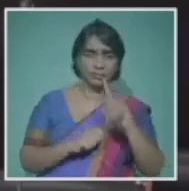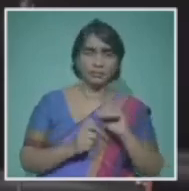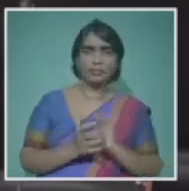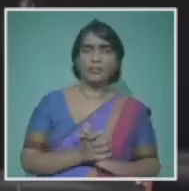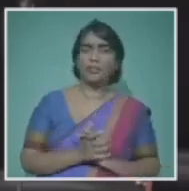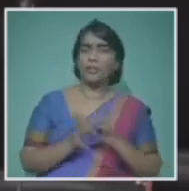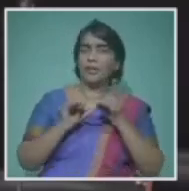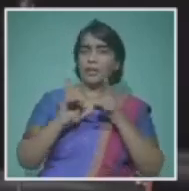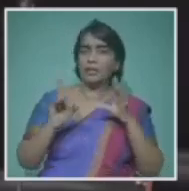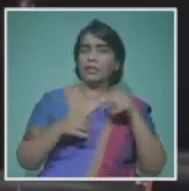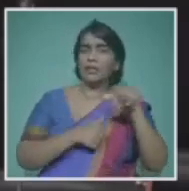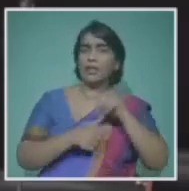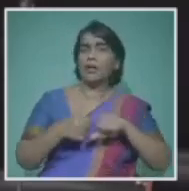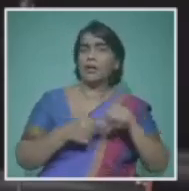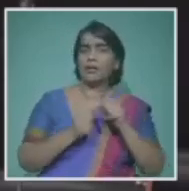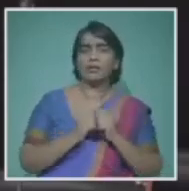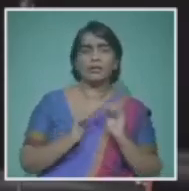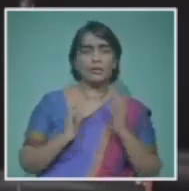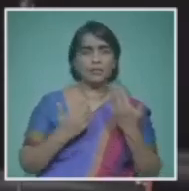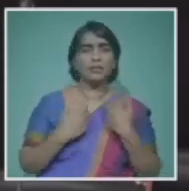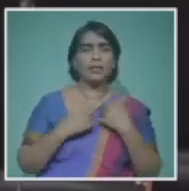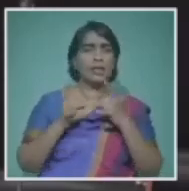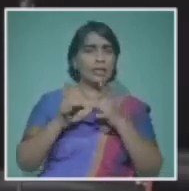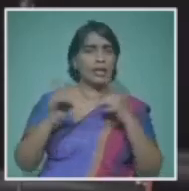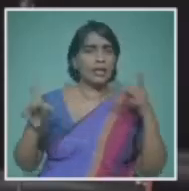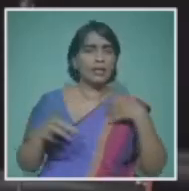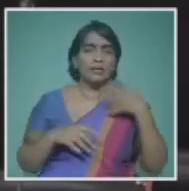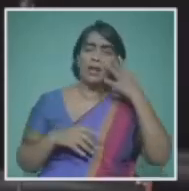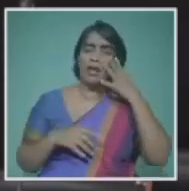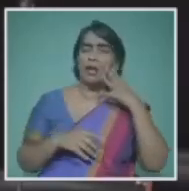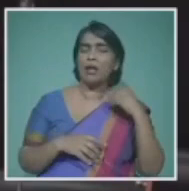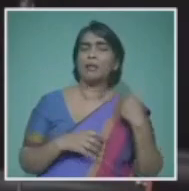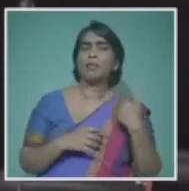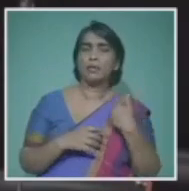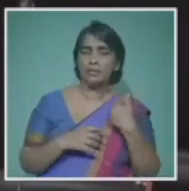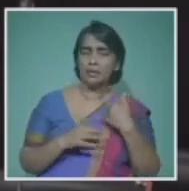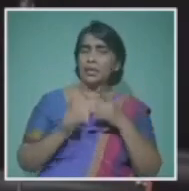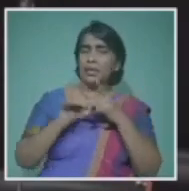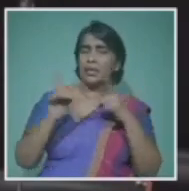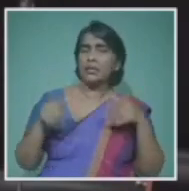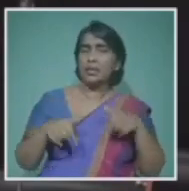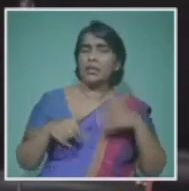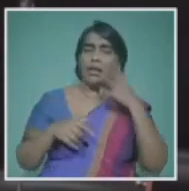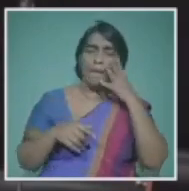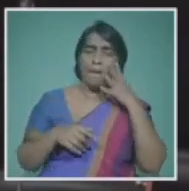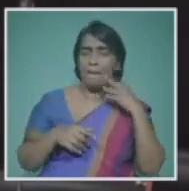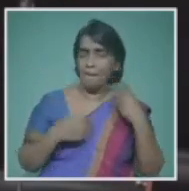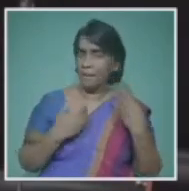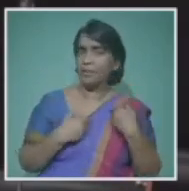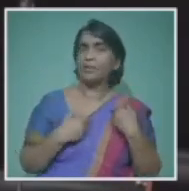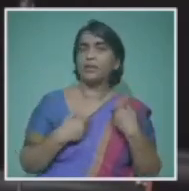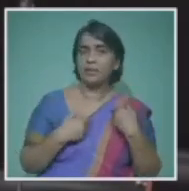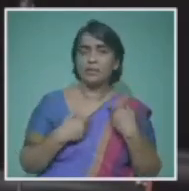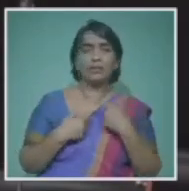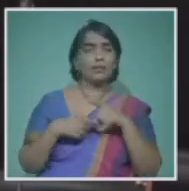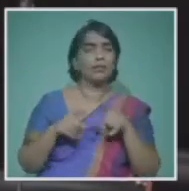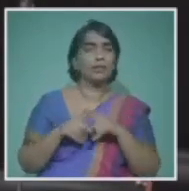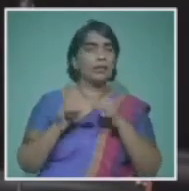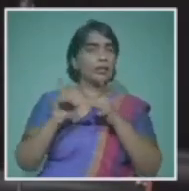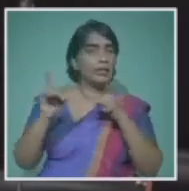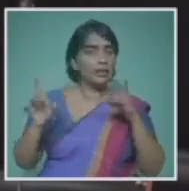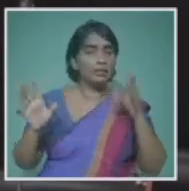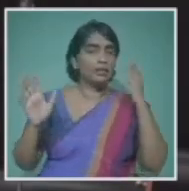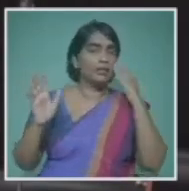ඉතිහාසය පිළිබඳ ආයතනයක් ඇති කරන්න. අපිට ඉතිහාසය අමතක වෙනවා. අපේ ඉතිහාසය දැන් අමතක වෙලා තියෙන්නේ. එහෙනම් මේ